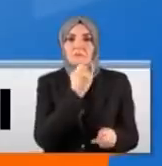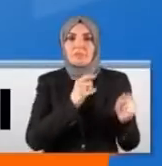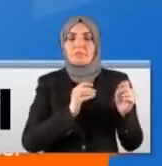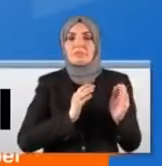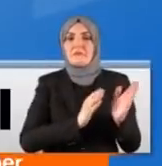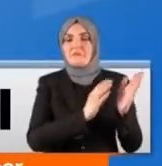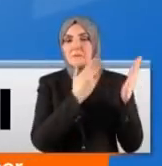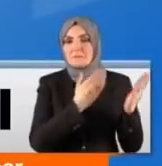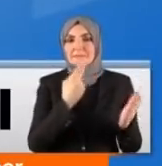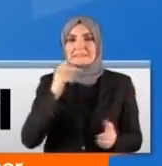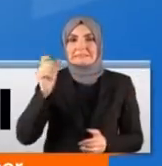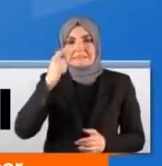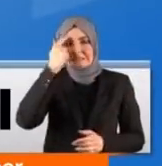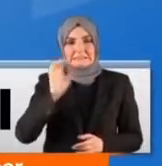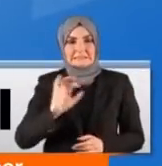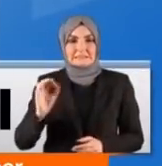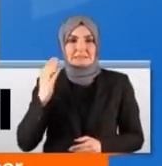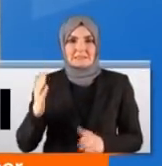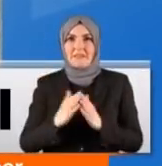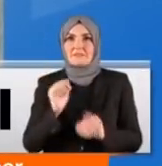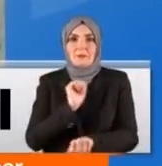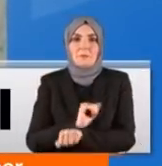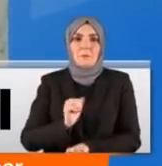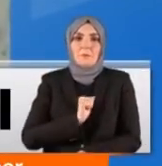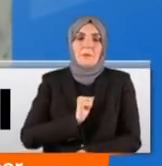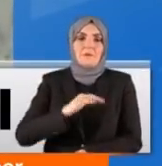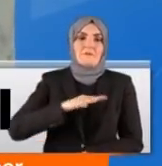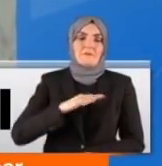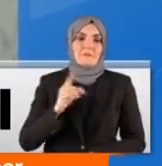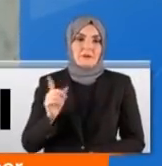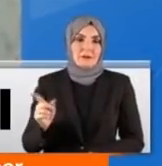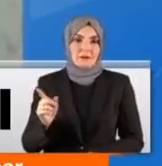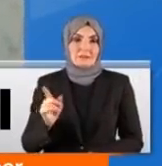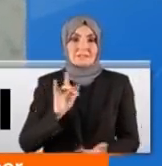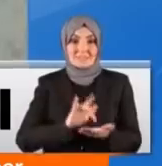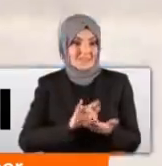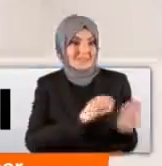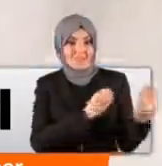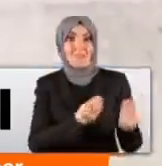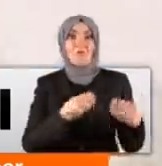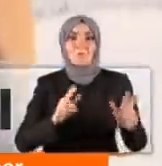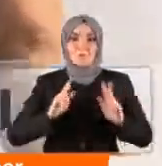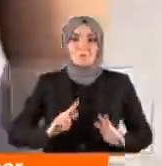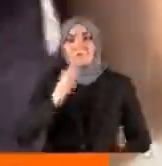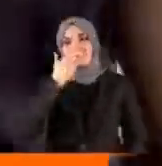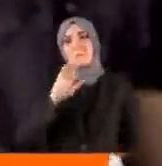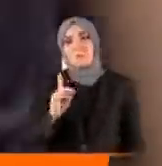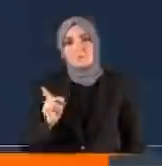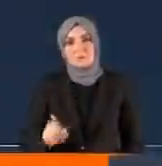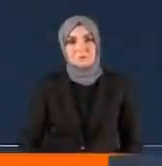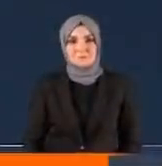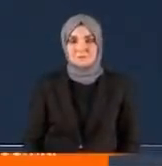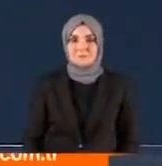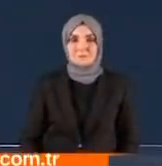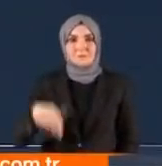sonrası evinden dışarı çıkamıyor tacizi yakalanıp cezalandırılma dan da rahat bir nefes almayacak bu